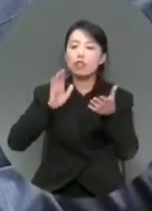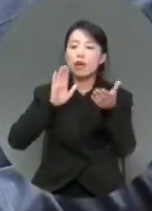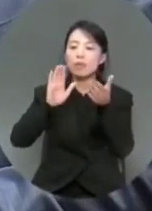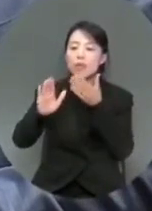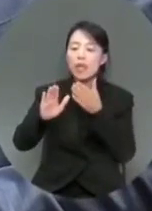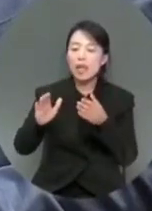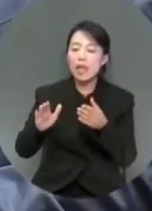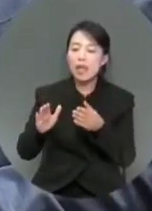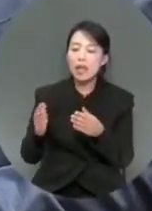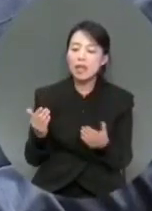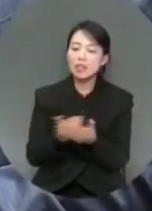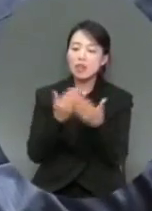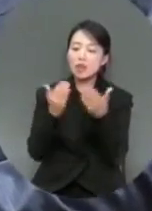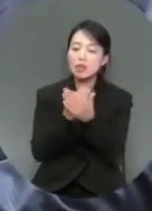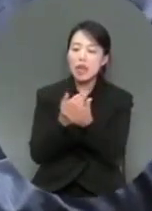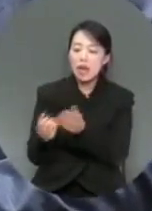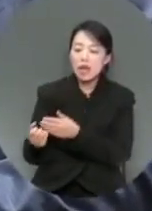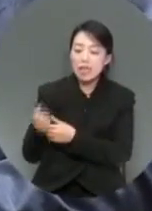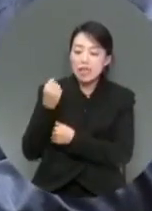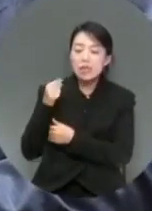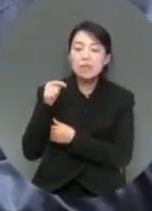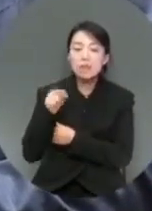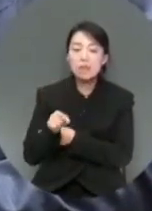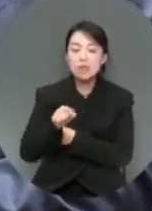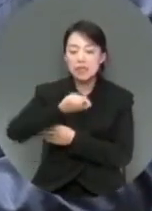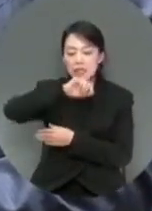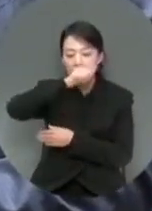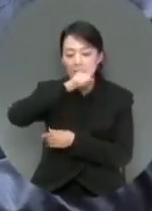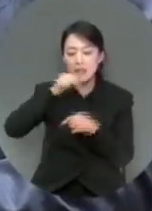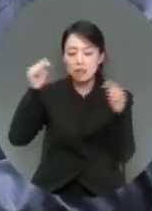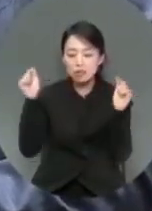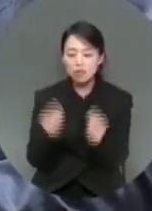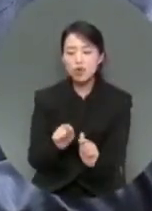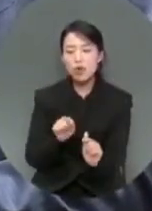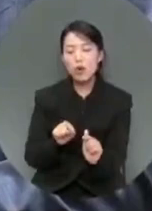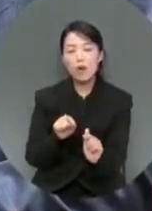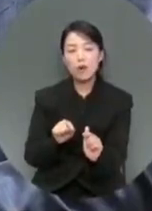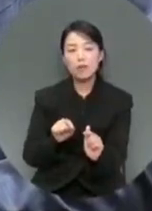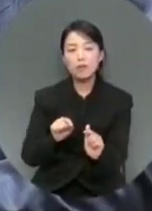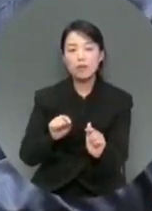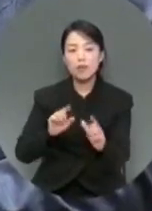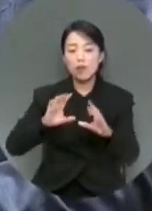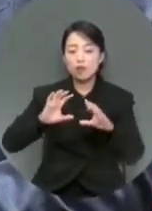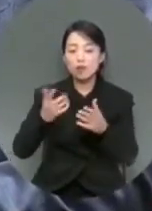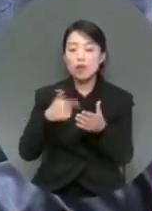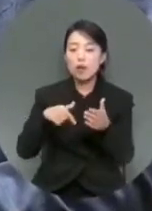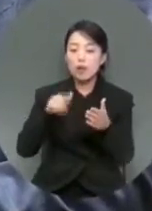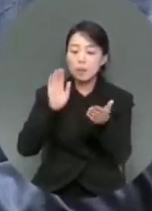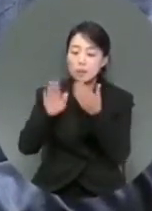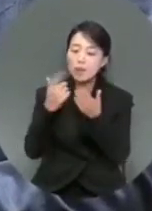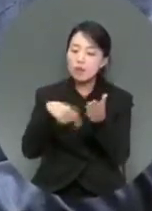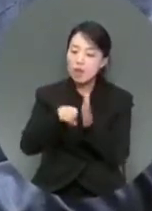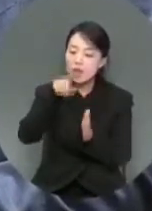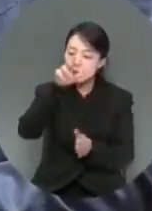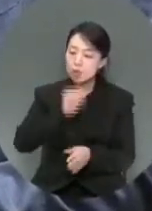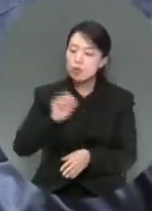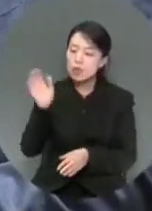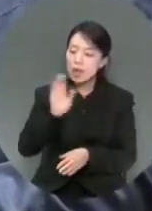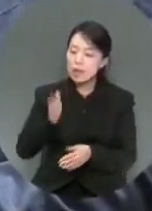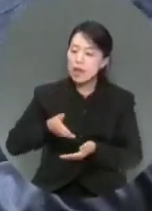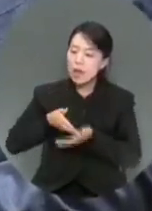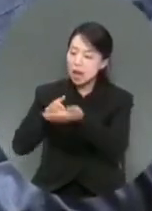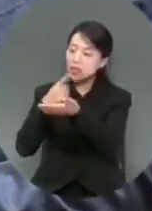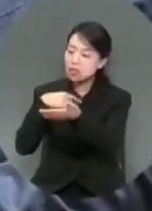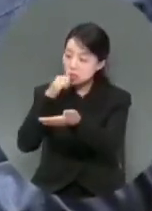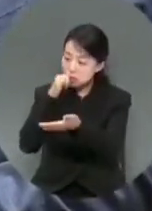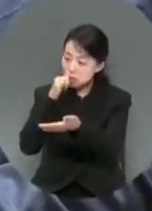동력인 R&D 예산을 이렇게 한꺼번에 삭감하는 건 이건 국가 미래를 위해서도 좋지 않다는 얘기 혹시 하셨습니까? 그 이야기를 한 적은